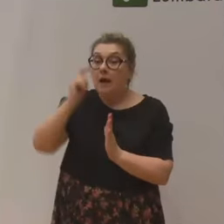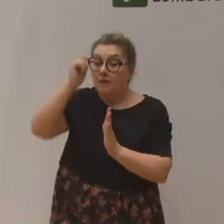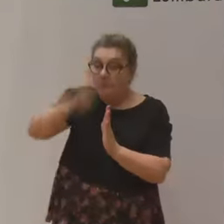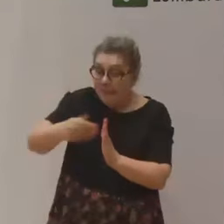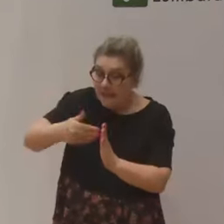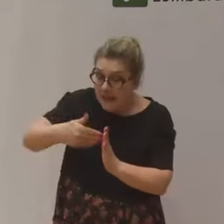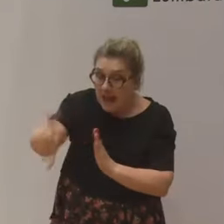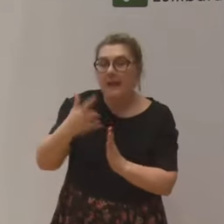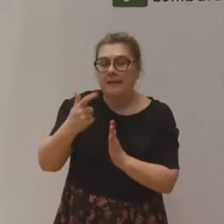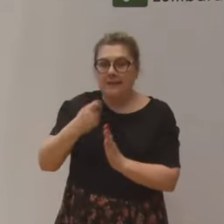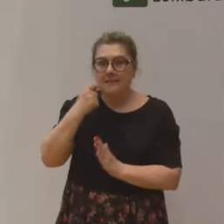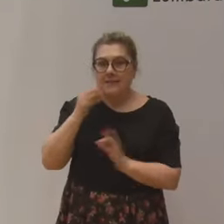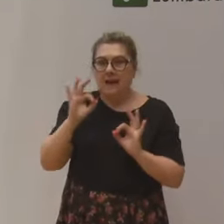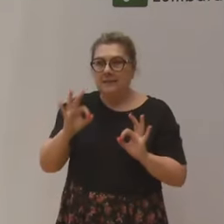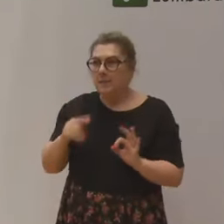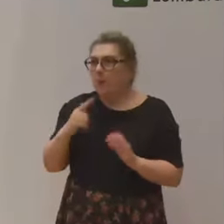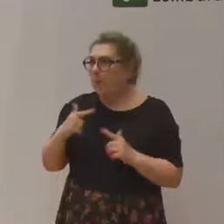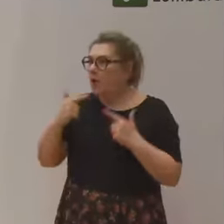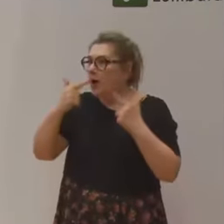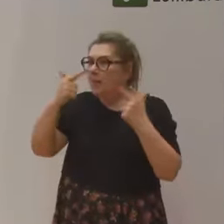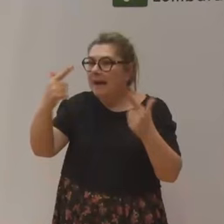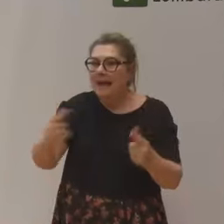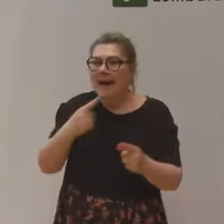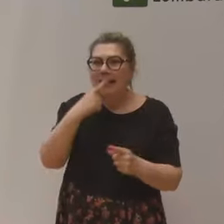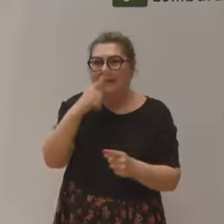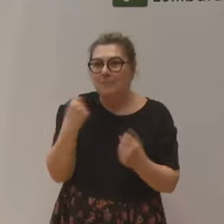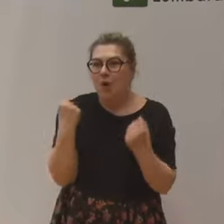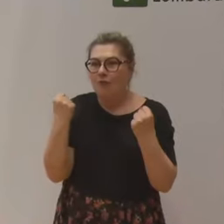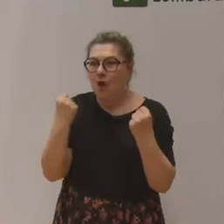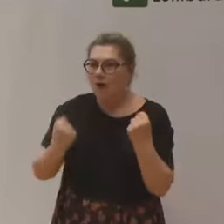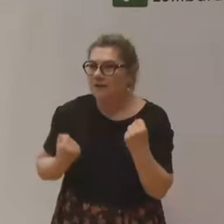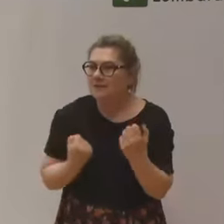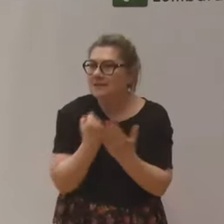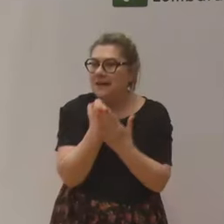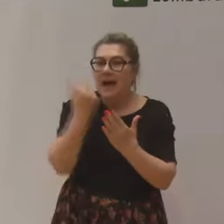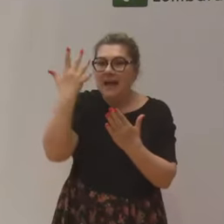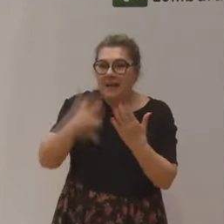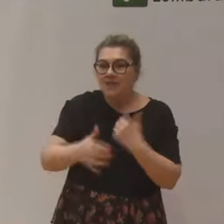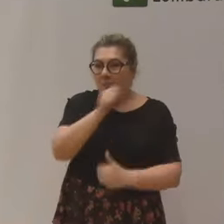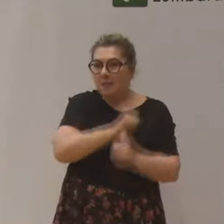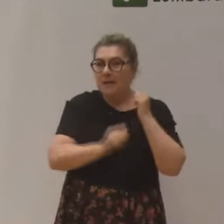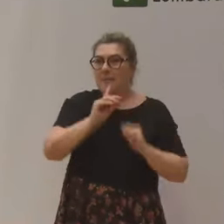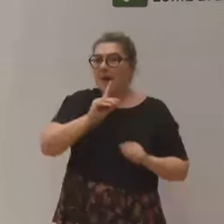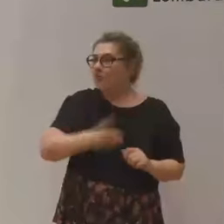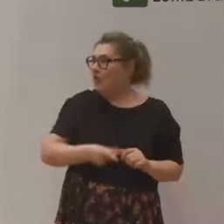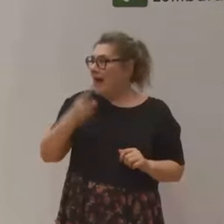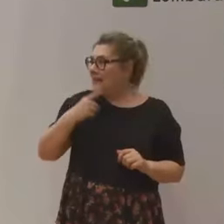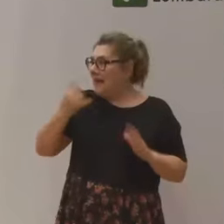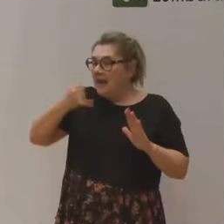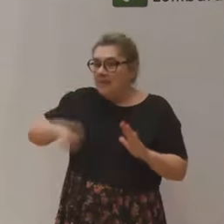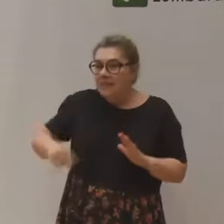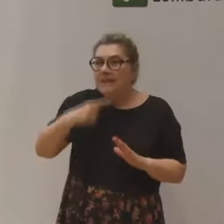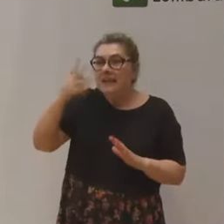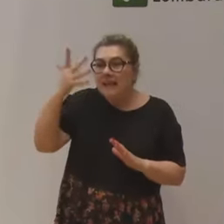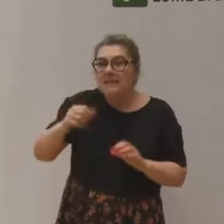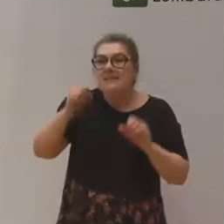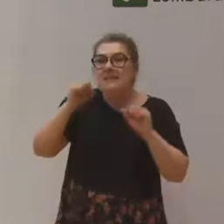di partenza interessante per dare gambe a un qualcosa che Giovanni ha detto molto bene alla fine dell'intervento, che è qualcosa che si